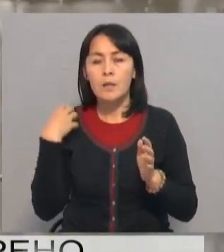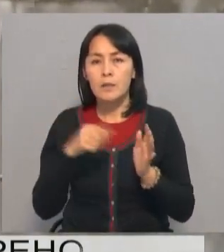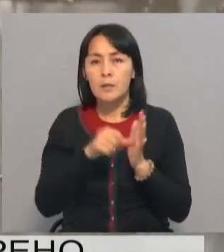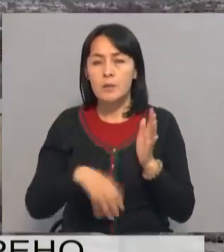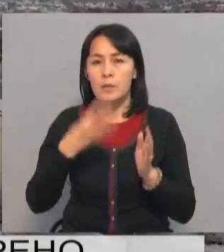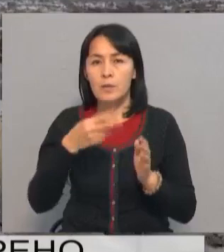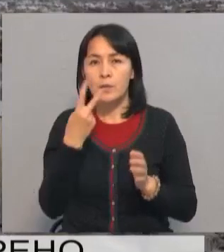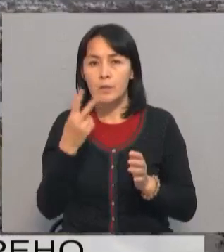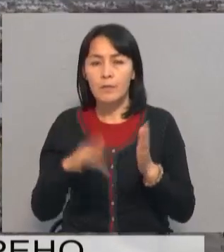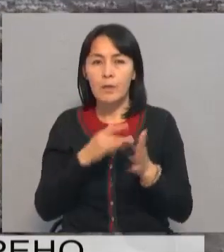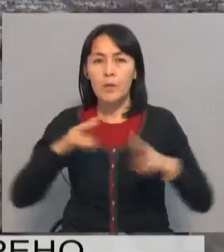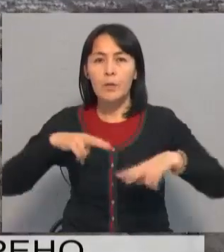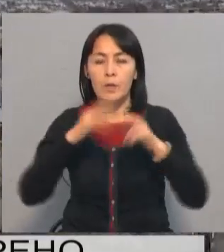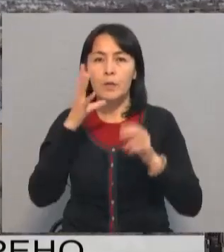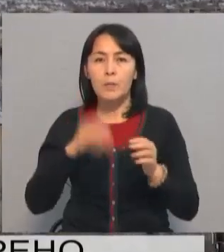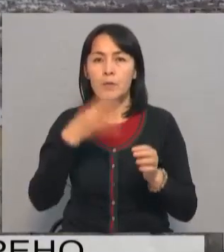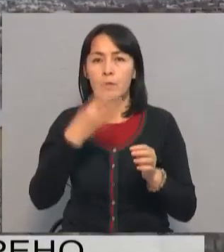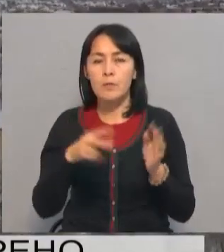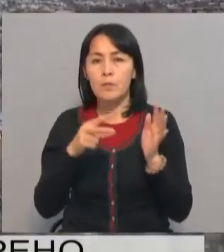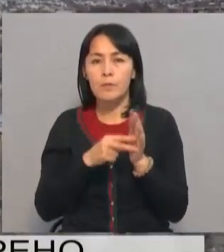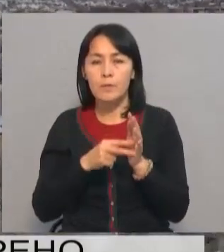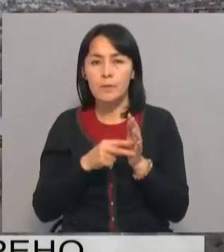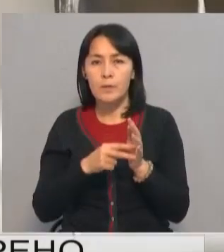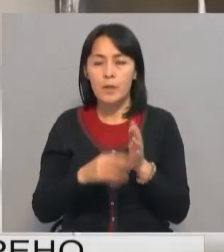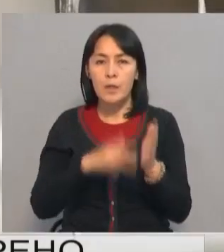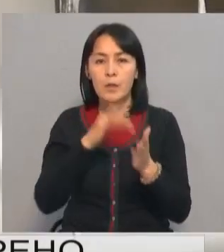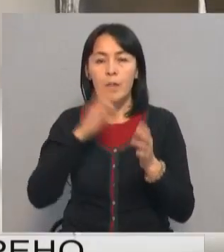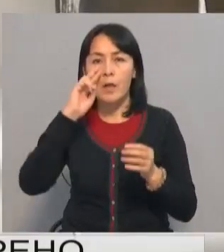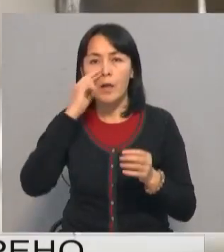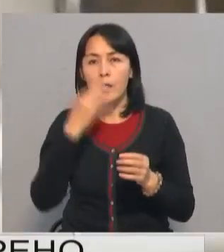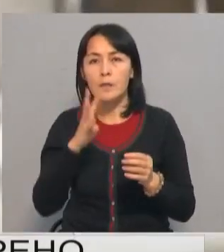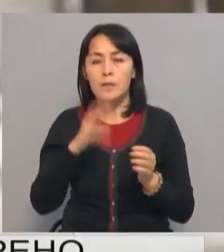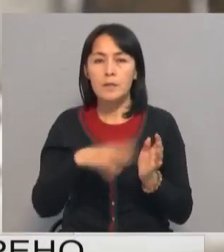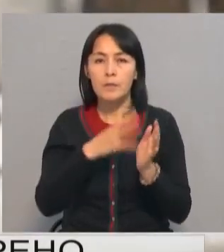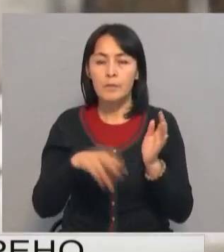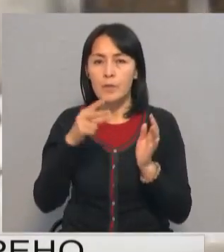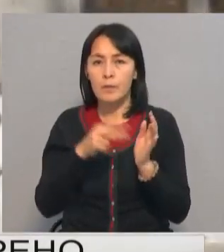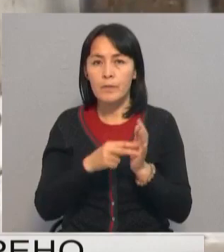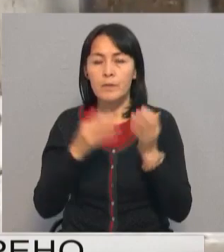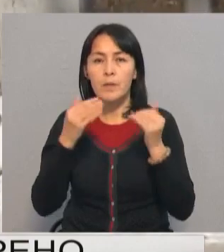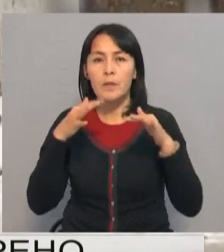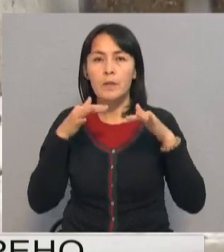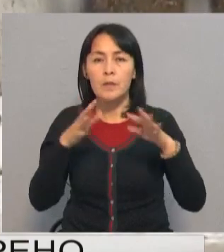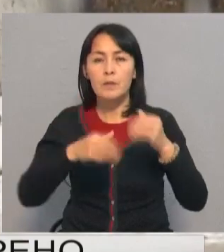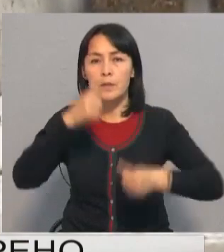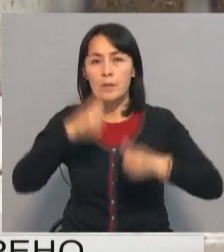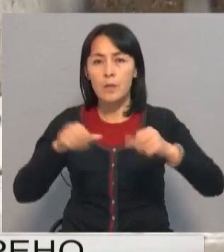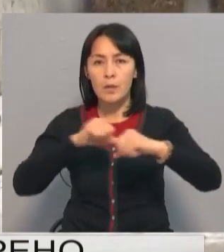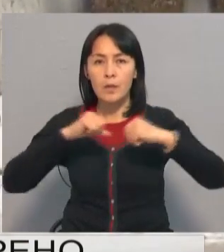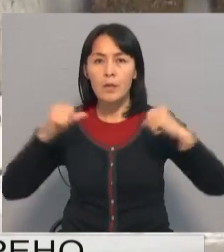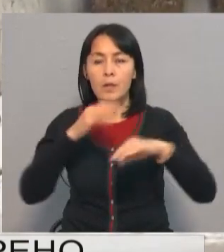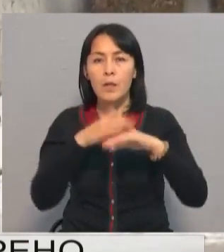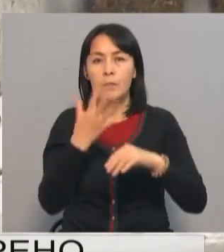– 642, город Астаны – 548, и города Шымкент 498. Решением конкурсных комиссий